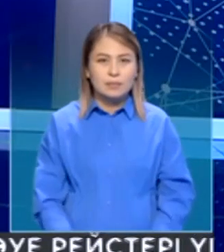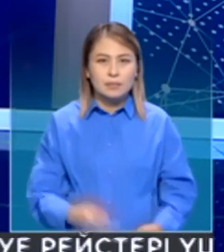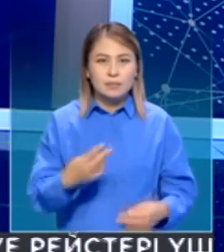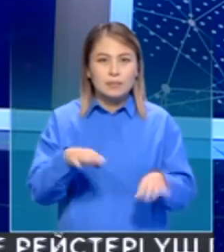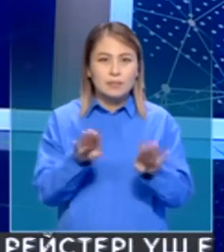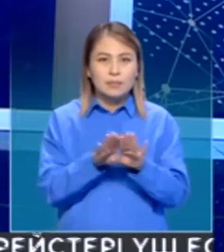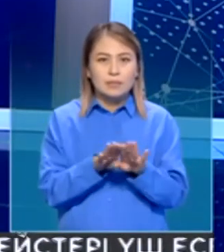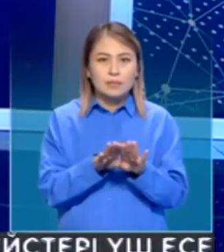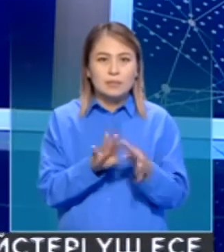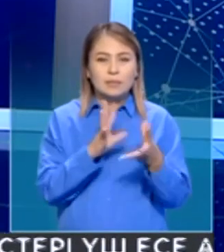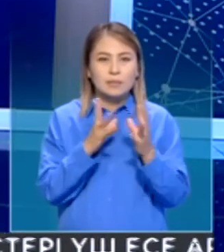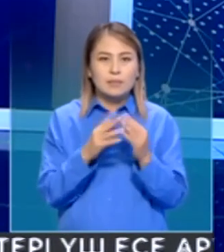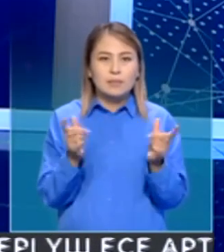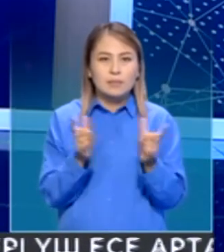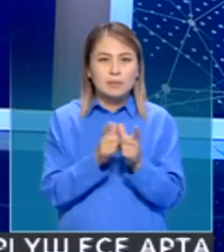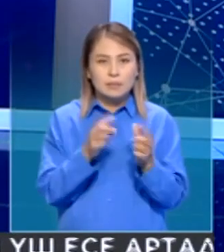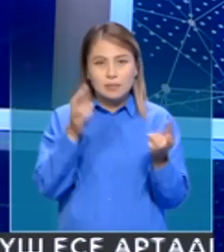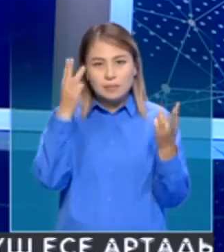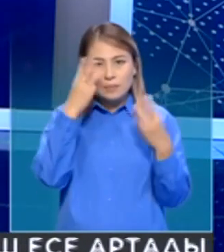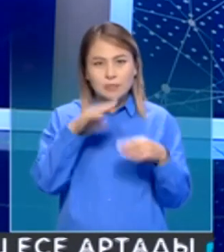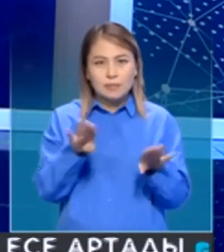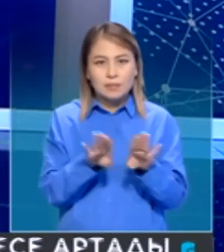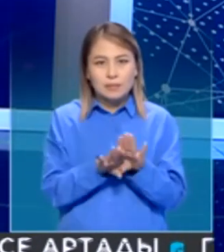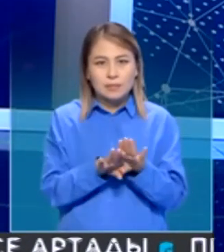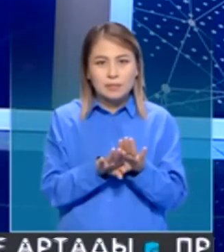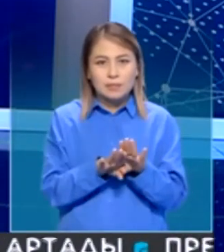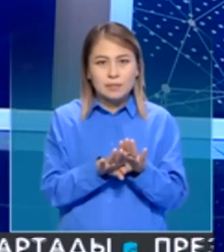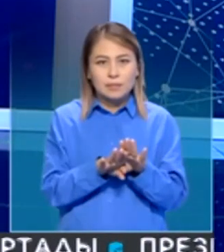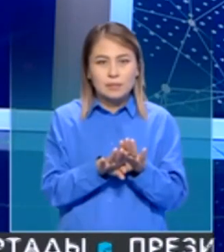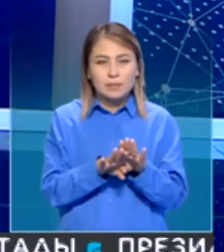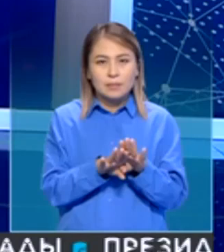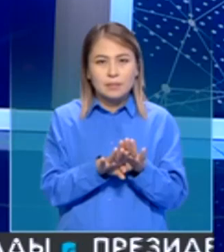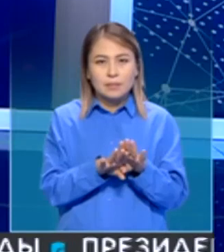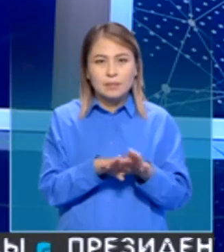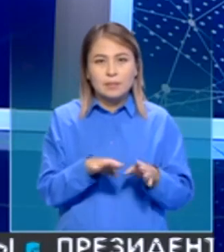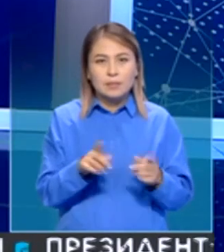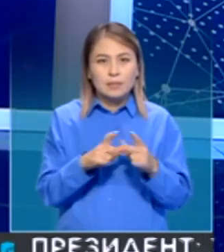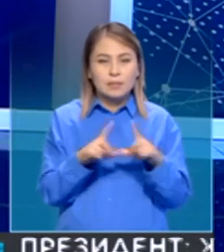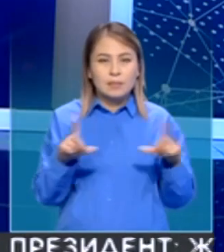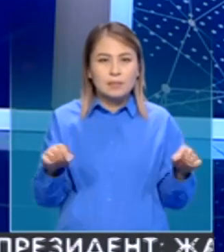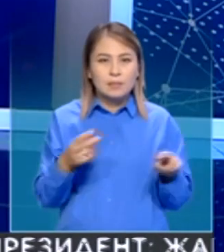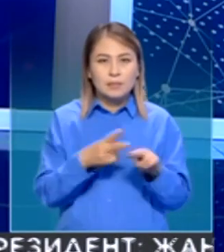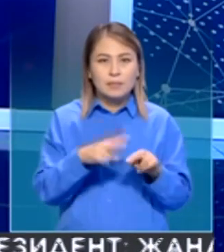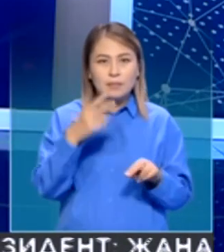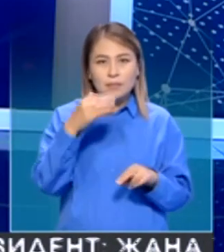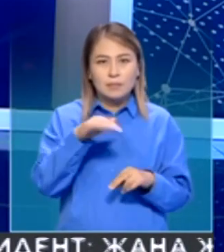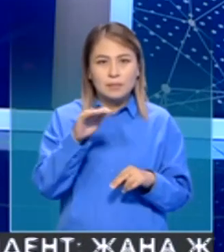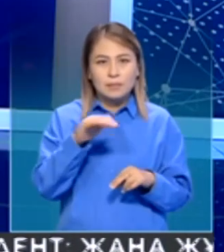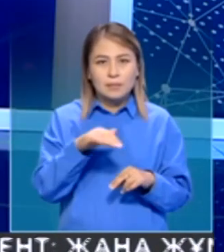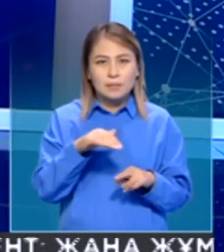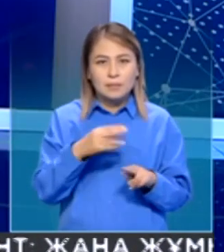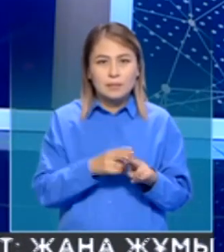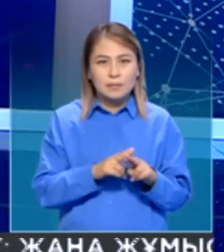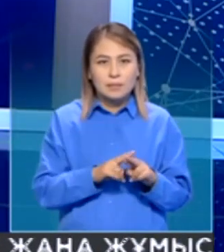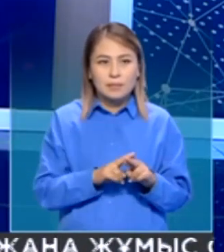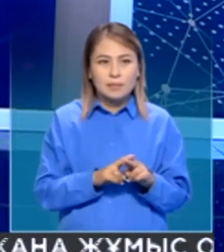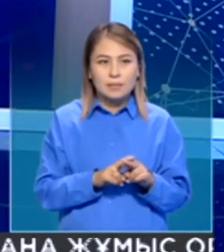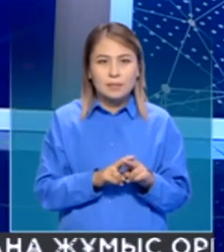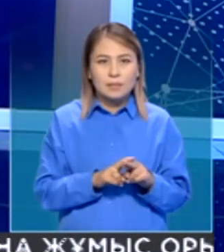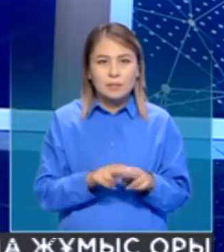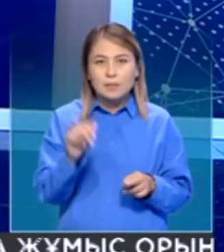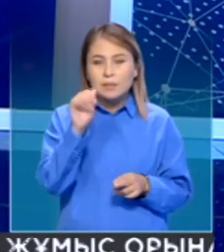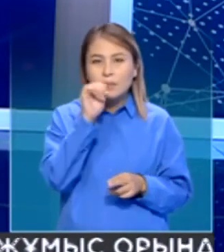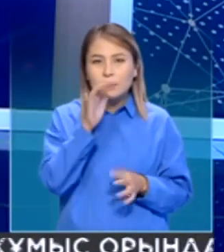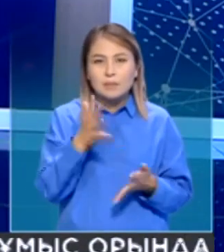20 мың теңгелік банкнот жаңа дизайнмен айналымға шықты. Купюраның 25 қорғаныш элементі бар, сұр